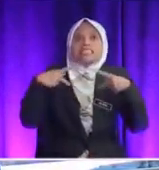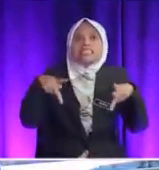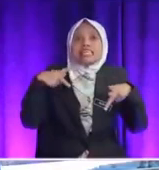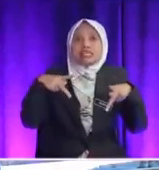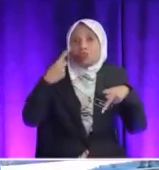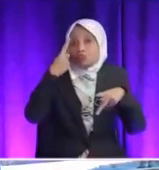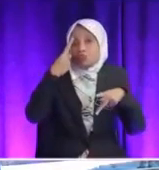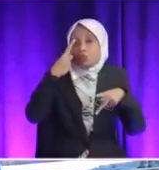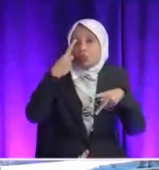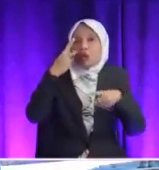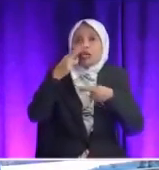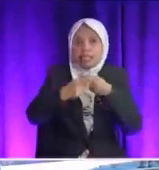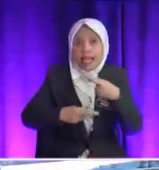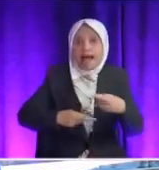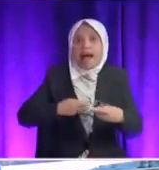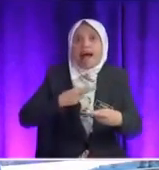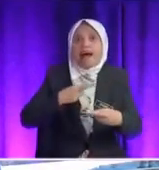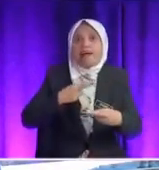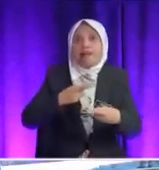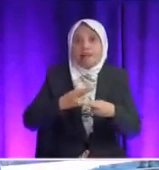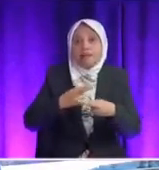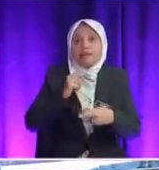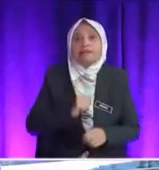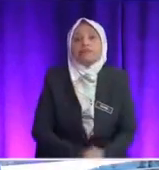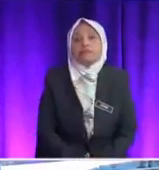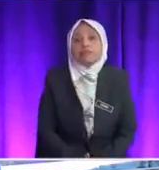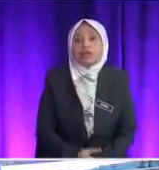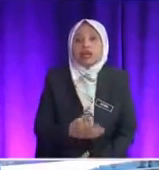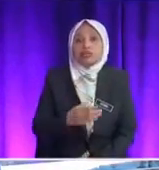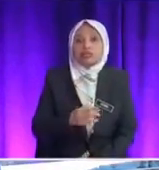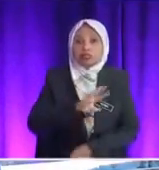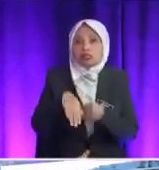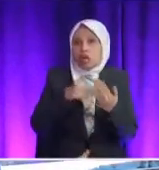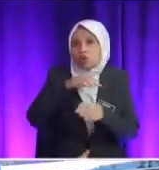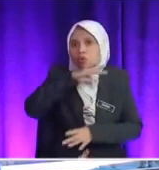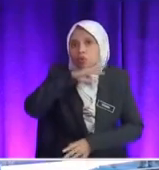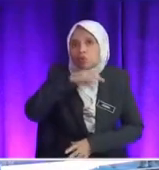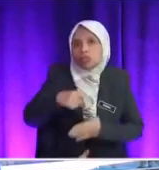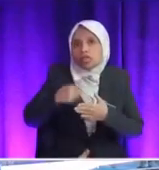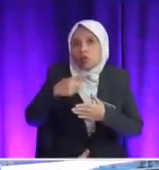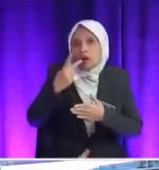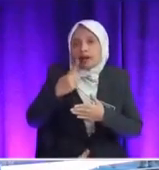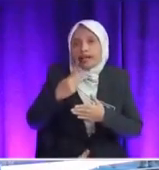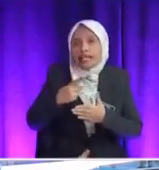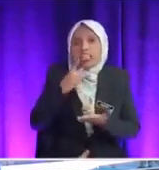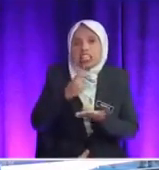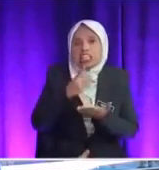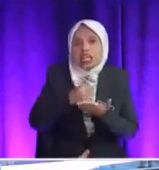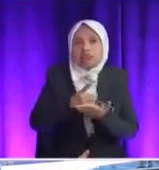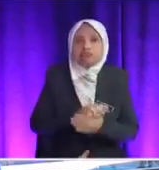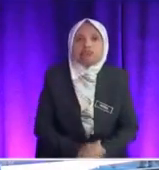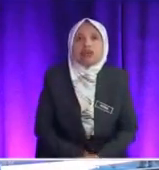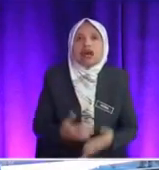Abah suhu saya lantai kutu-kutu ya keluarkanlah daki-daki kotoran dan Shade